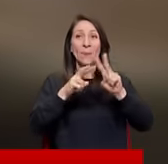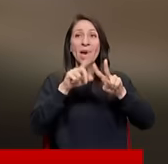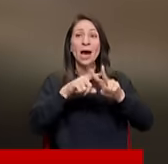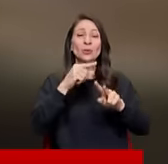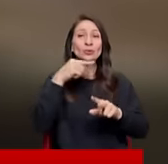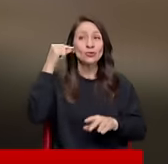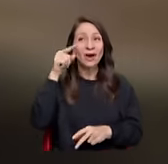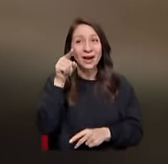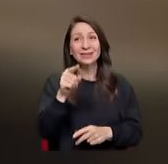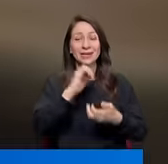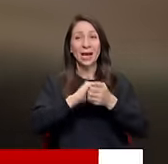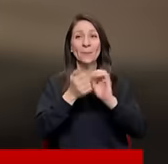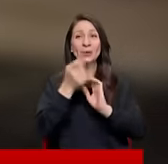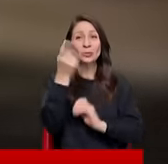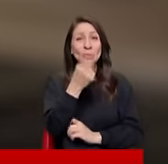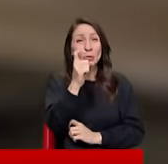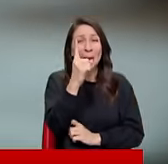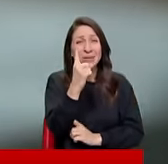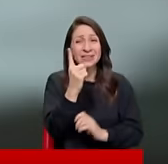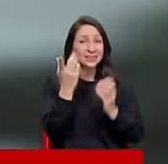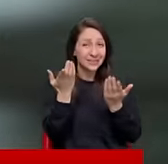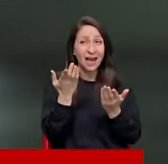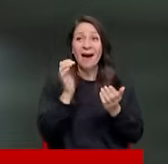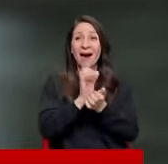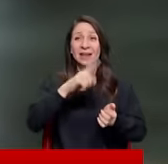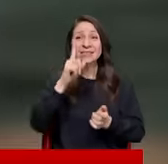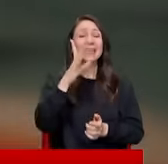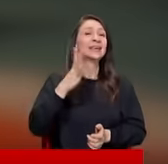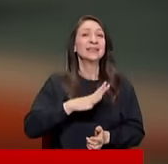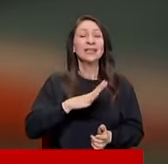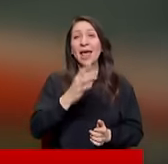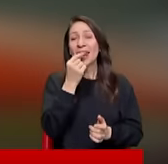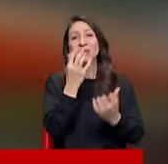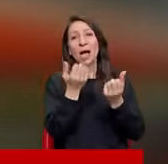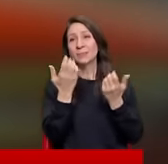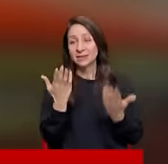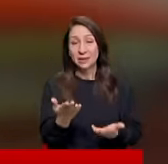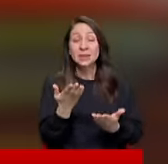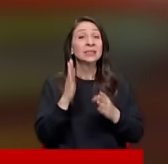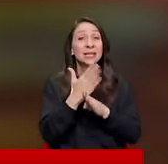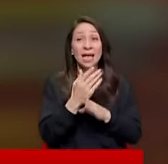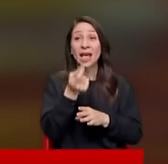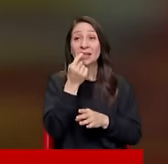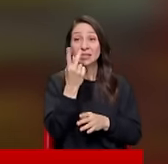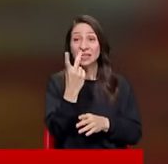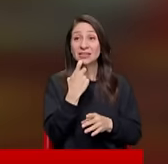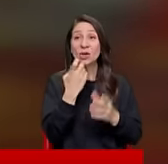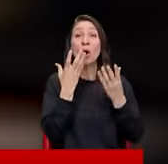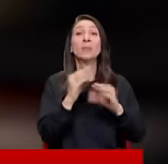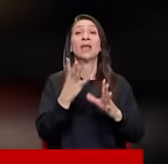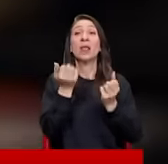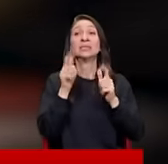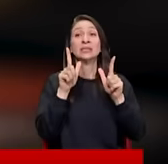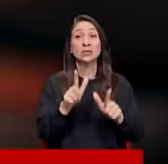SMA'lı Yusufhan bebeğin ise kampanyası %91'e ulaştı. Ailesinin tek dileği ilaca ulaşabilmesi. Çünkü ilacı 2 yaşına girmeden